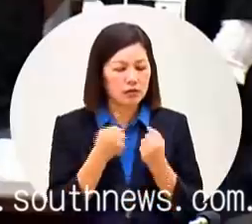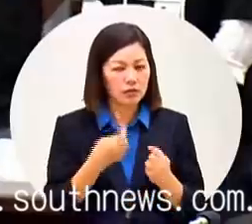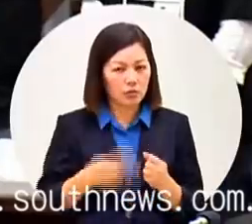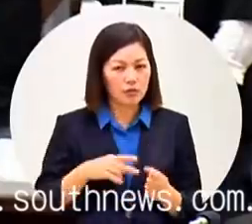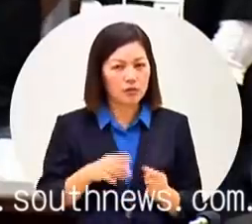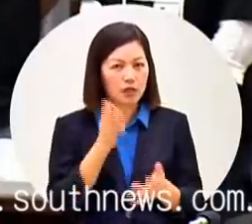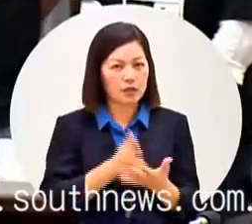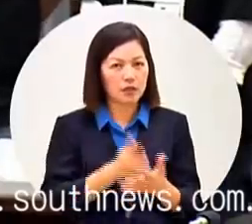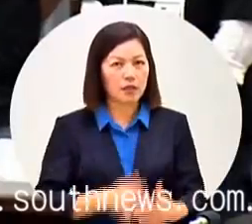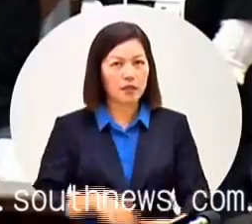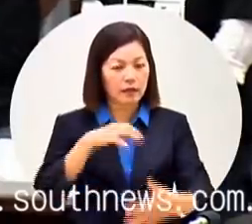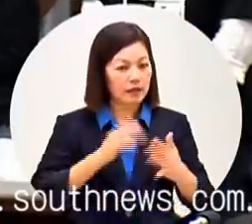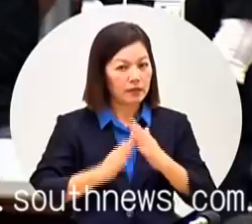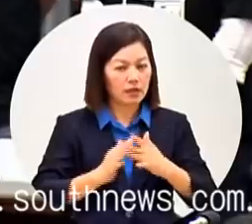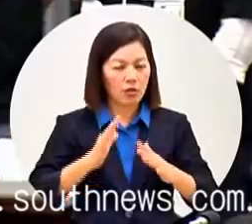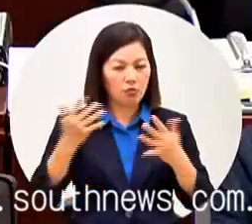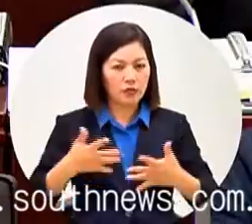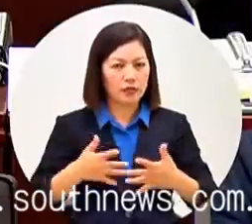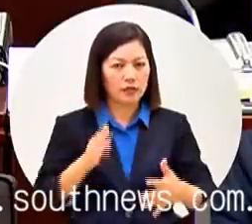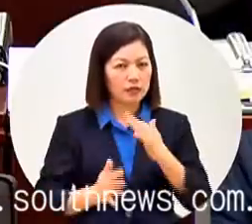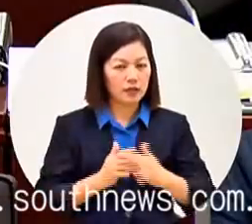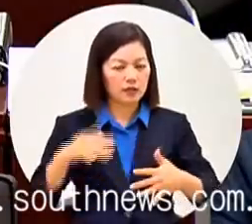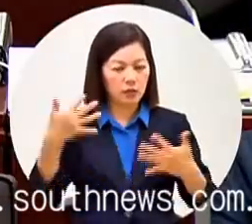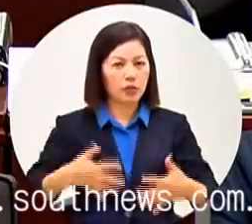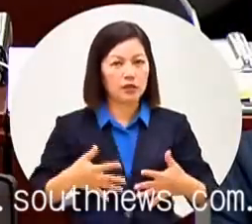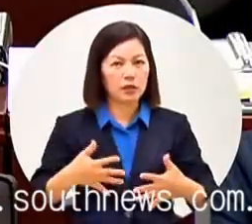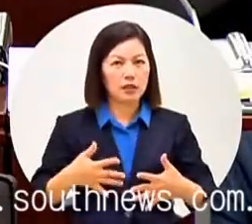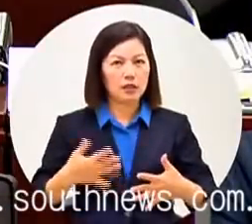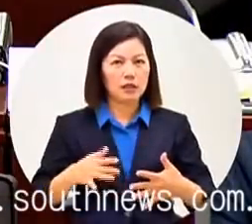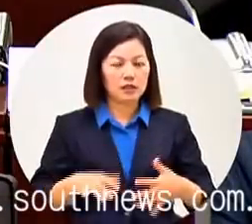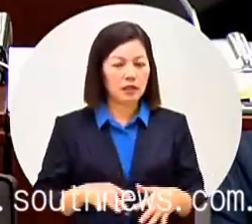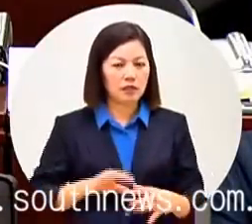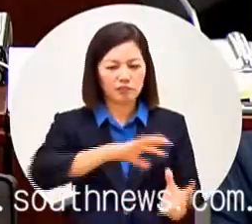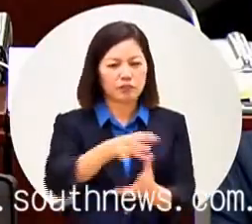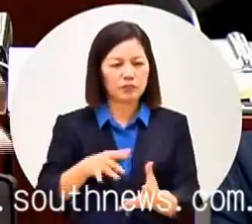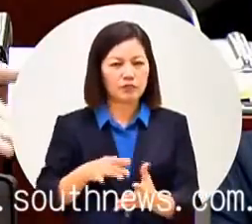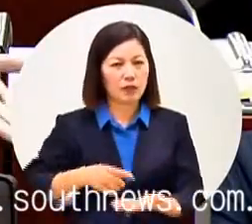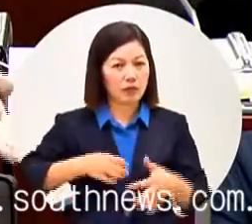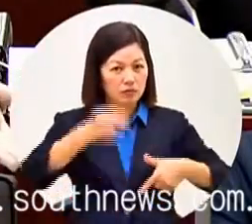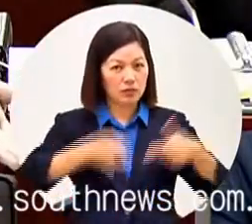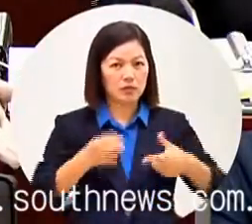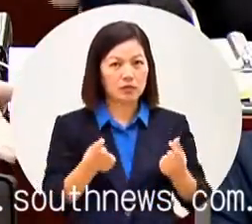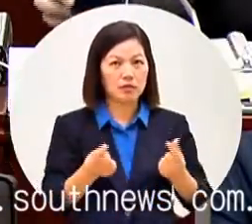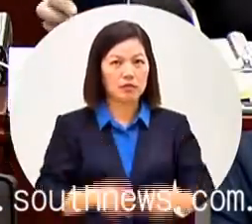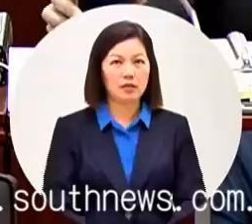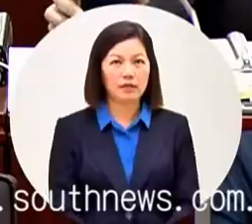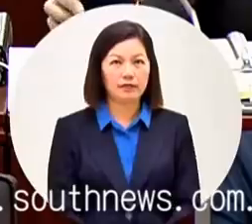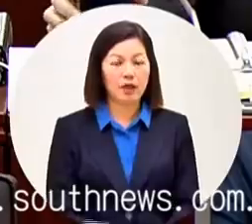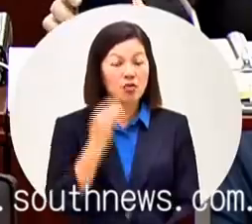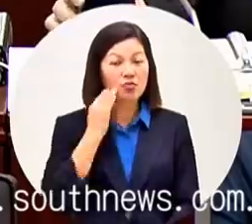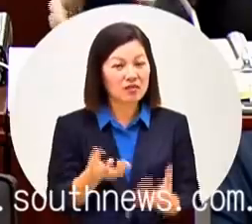现在我只问你内战的问题或者战争的问题，这是普世的价值。如果你们不能接受，我的讲法就达到这里为